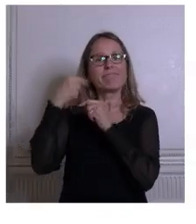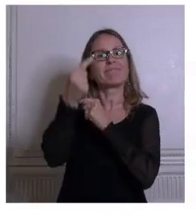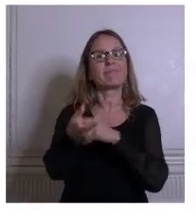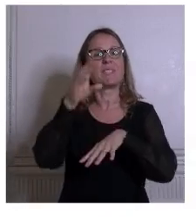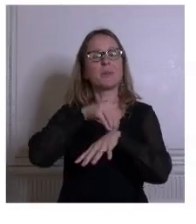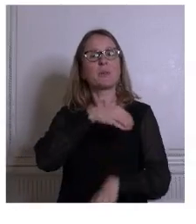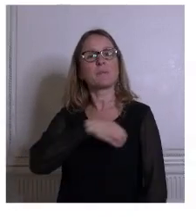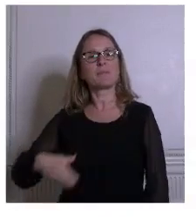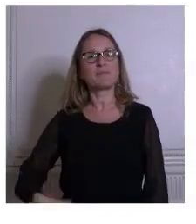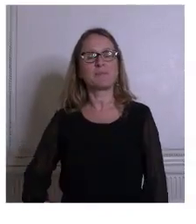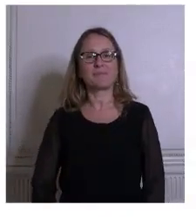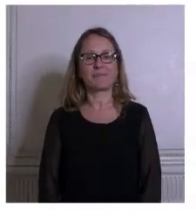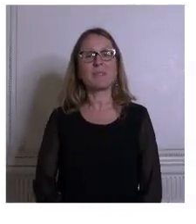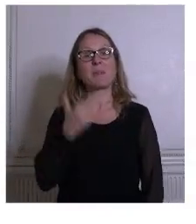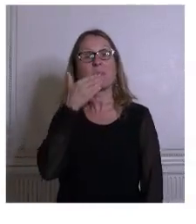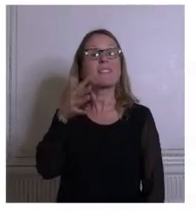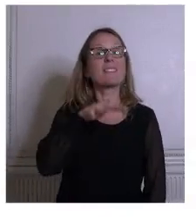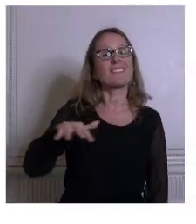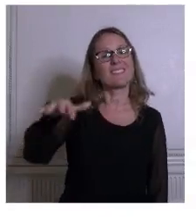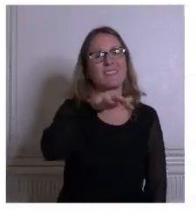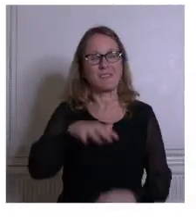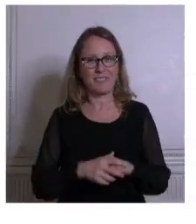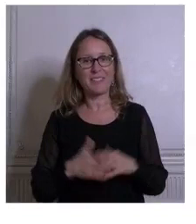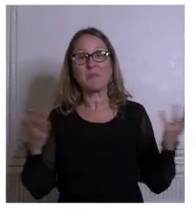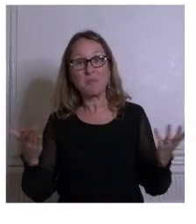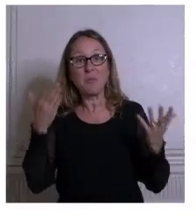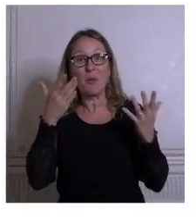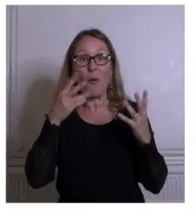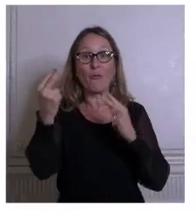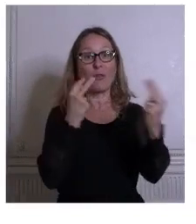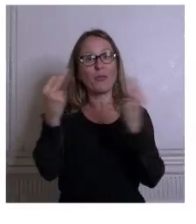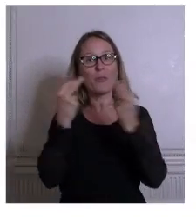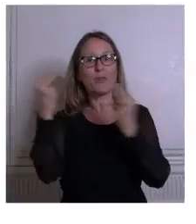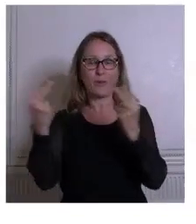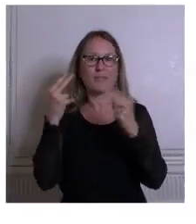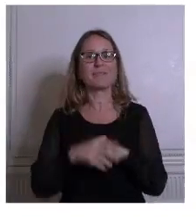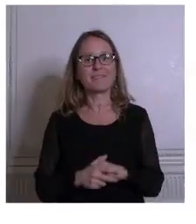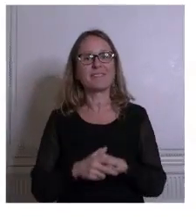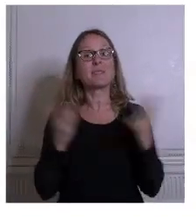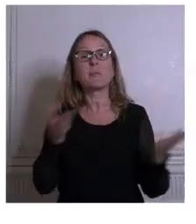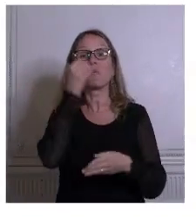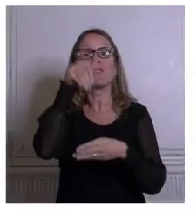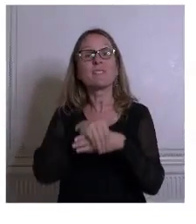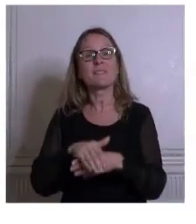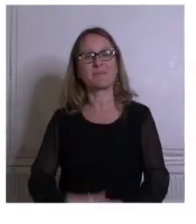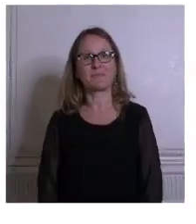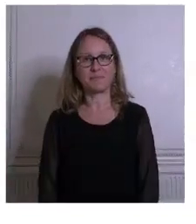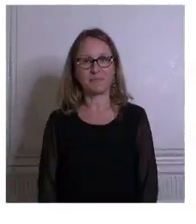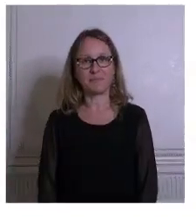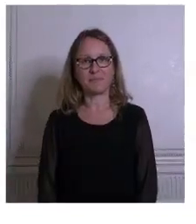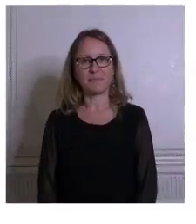légitime, mais encore une fois, c'est... Voilà, il n'y a pas d'autres remarques à l'unanimité. Je vous remercie. C'est bon ?